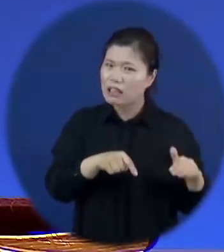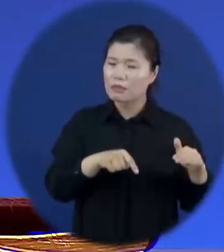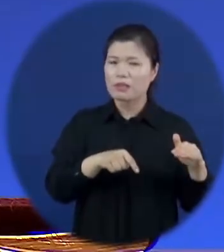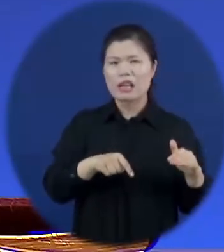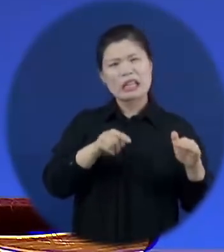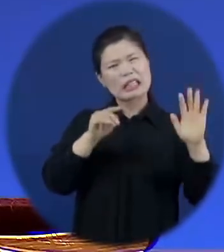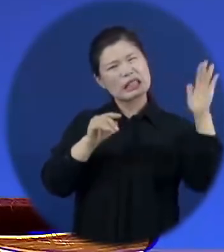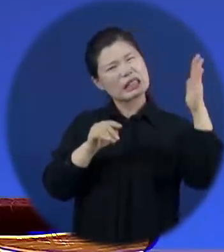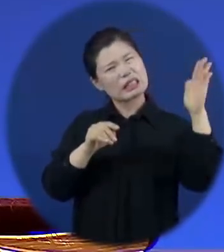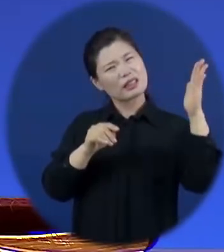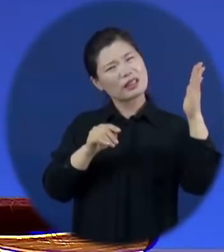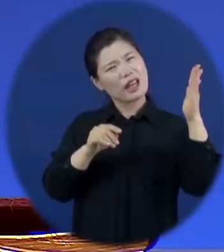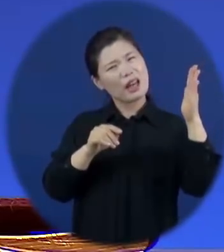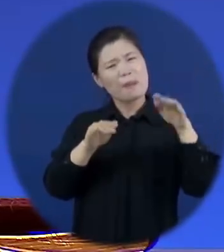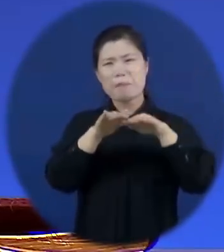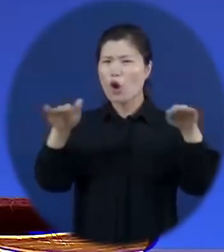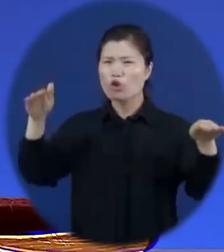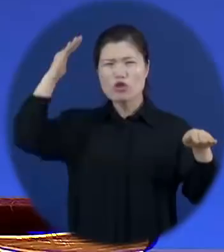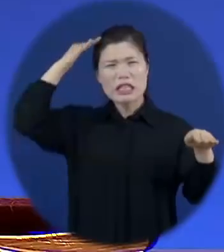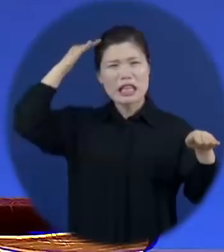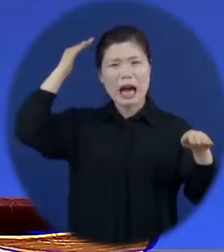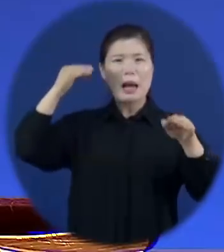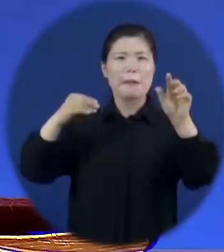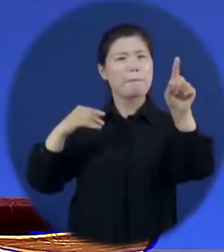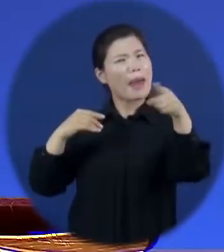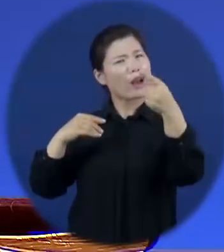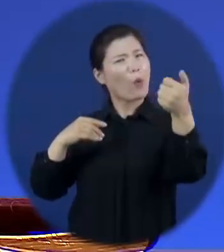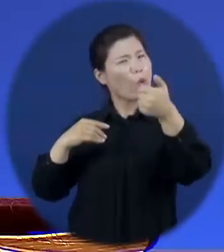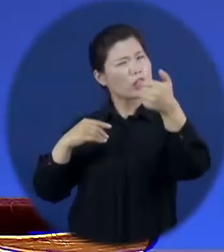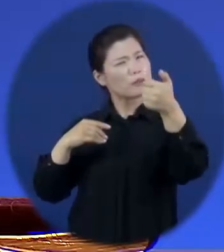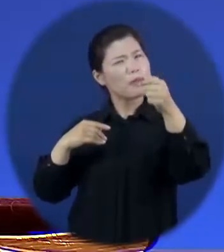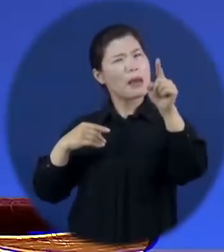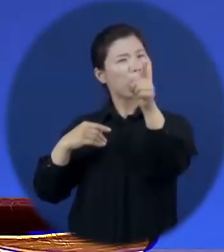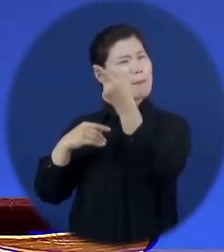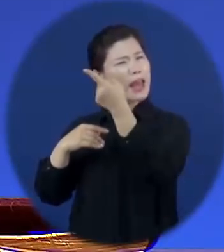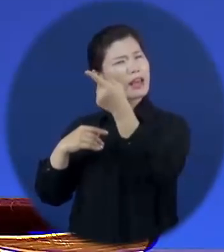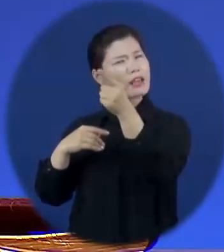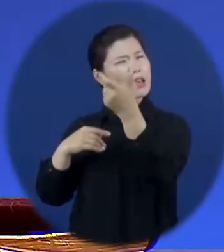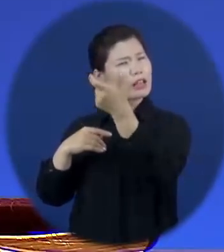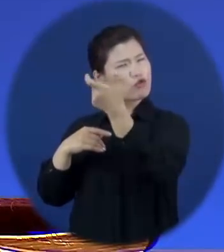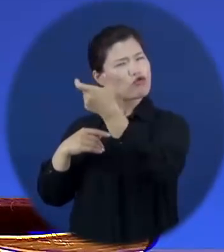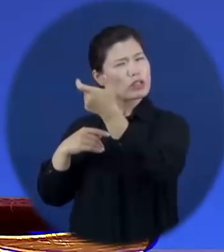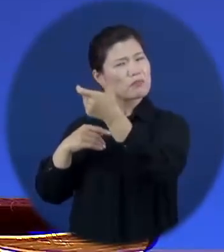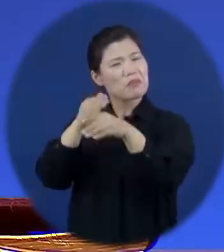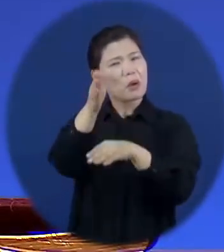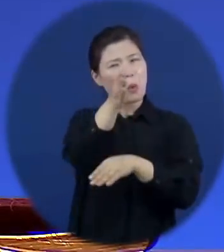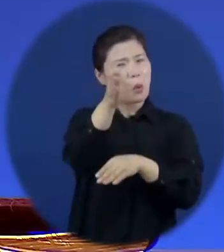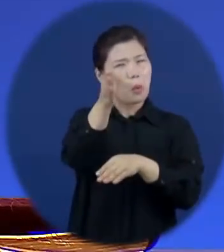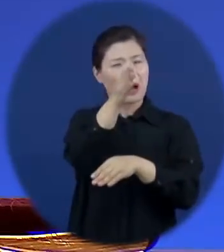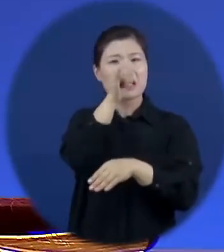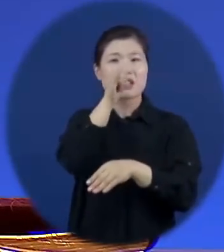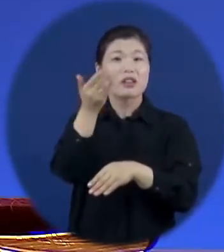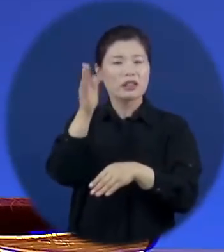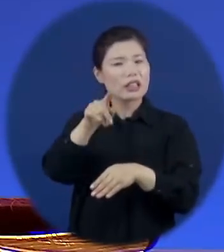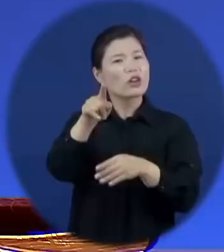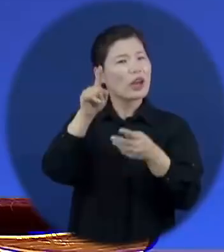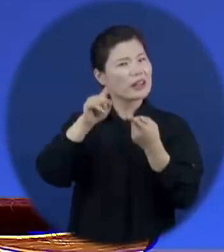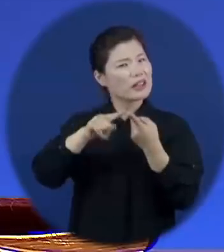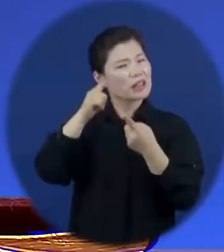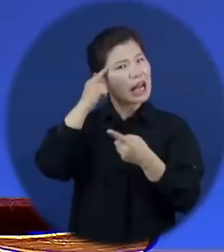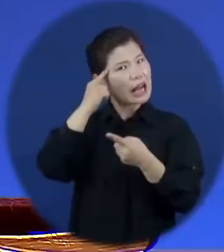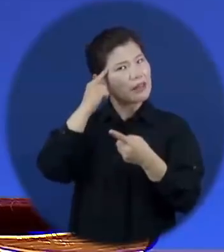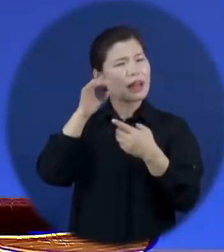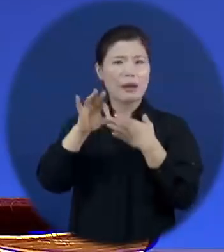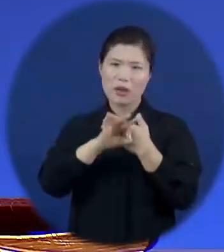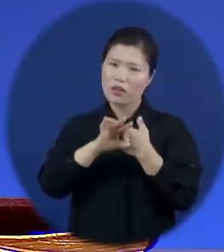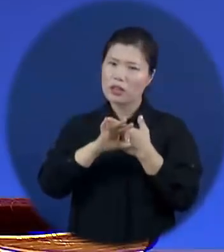당시 이스라엘 사람들의 평균 키가 약 150에서 160cm였다고 그럽니다. 그것을